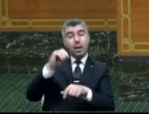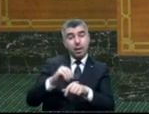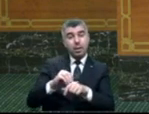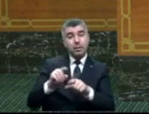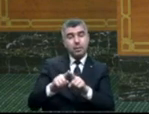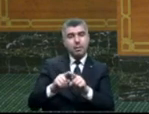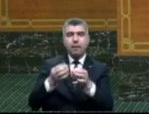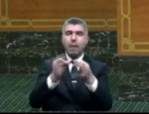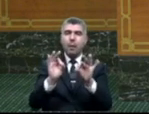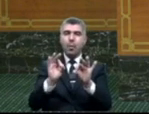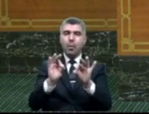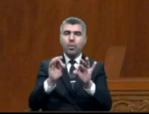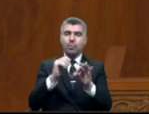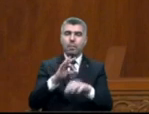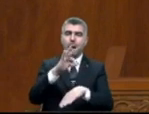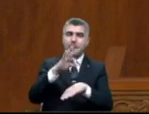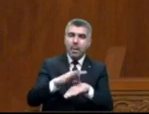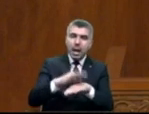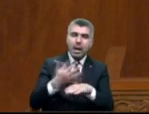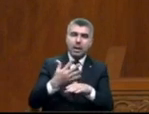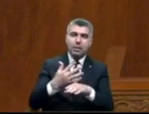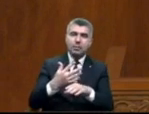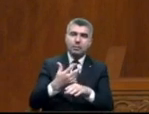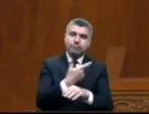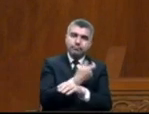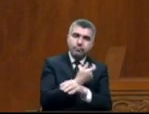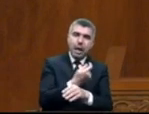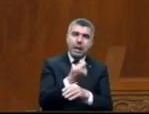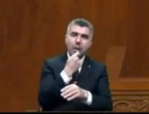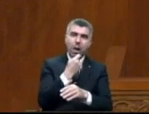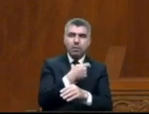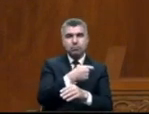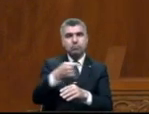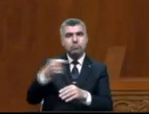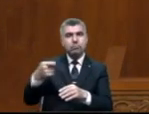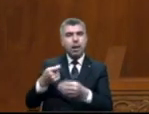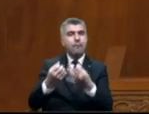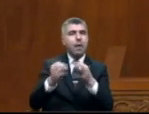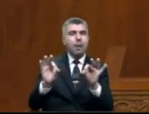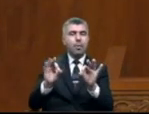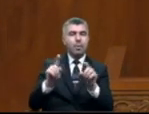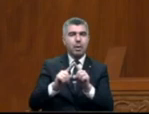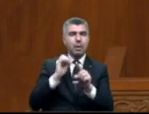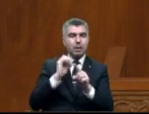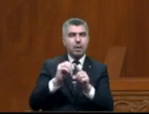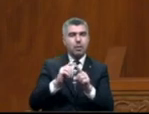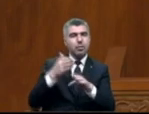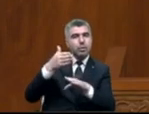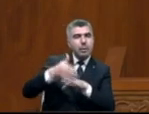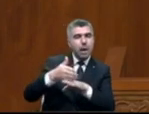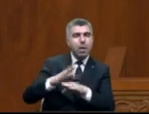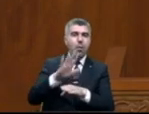غادي تكون بالمجان ضد الأمراض المعدية والأوبئة، استيراد العجول الموجهة للذبح المباشر